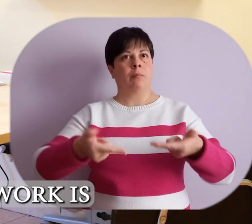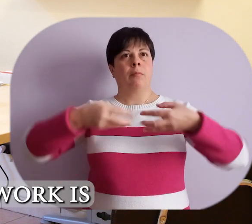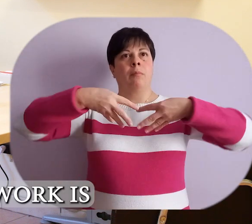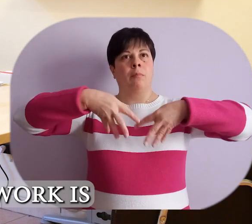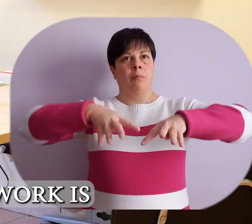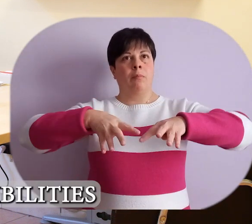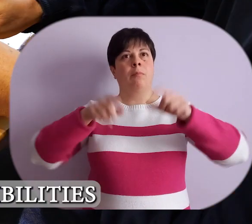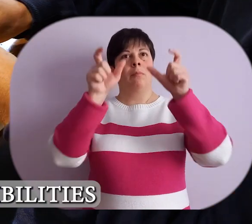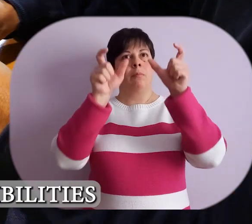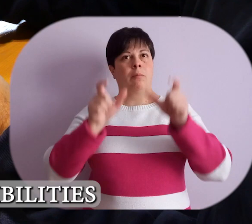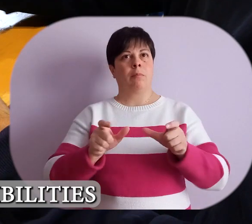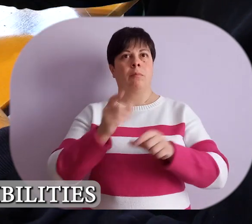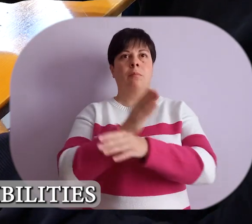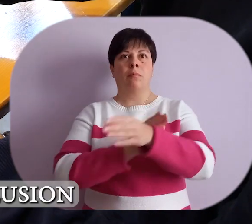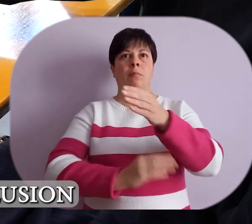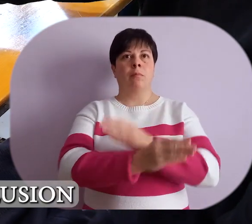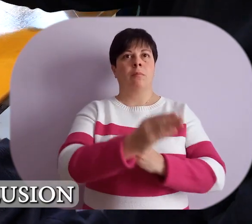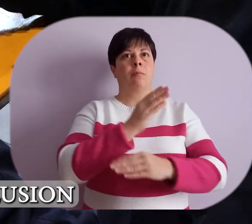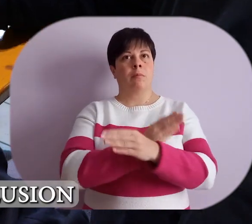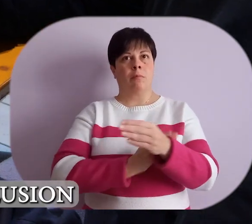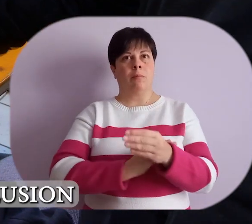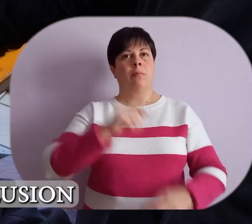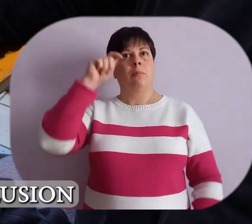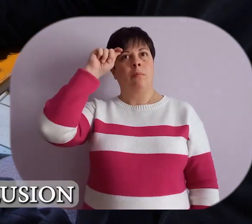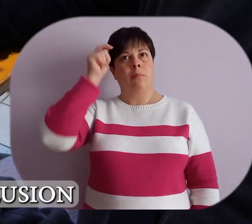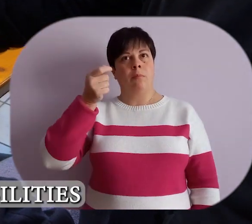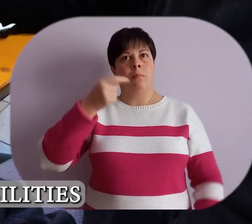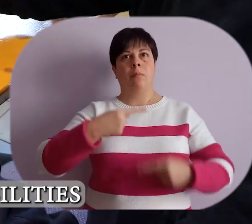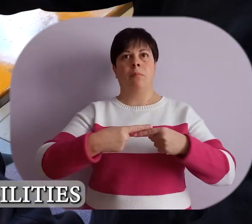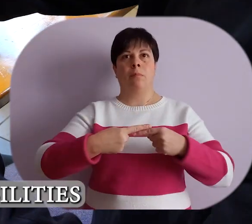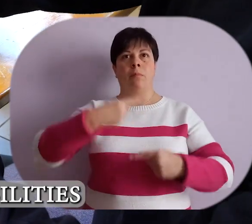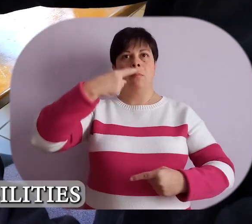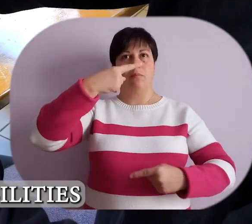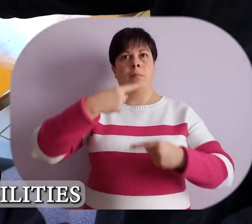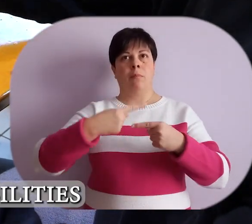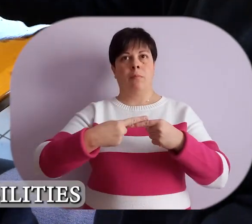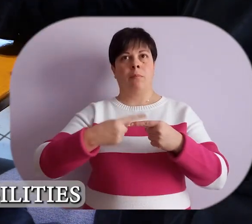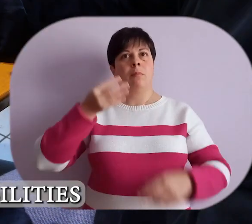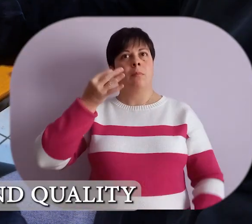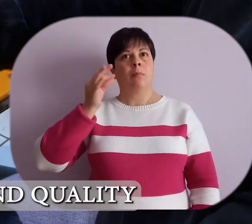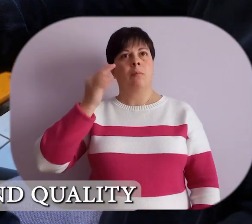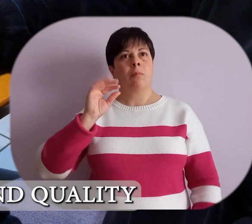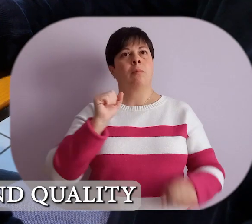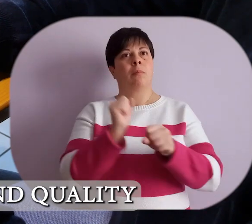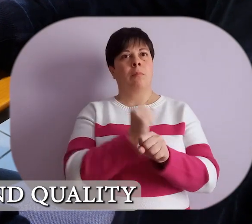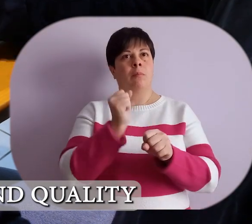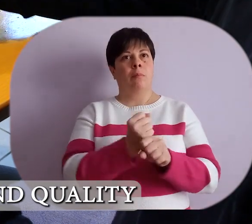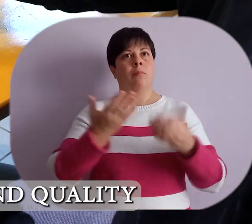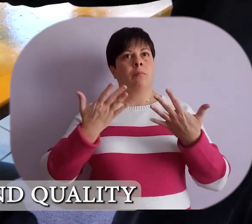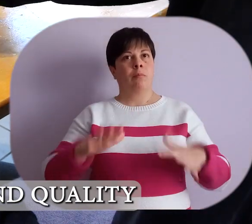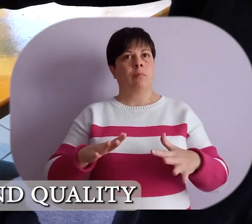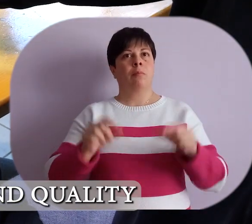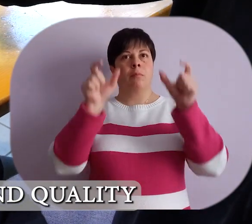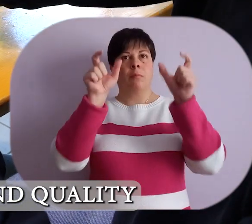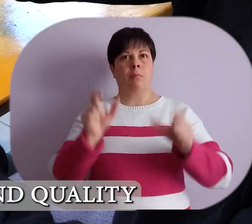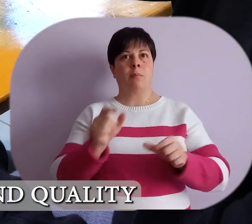che il lavoro sia una delle tante possibilità per offrire inclusione sociale alle persone con disabilità, nel rispetto delle